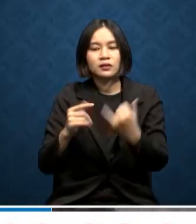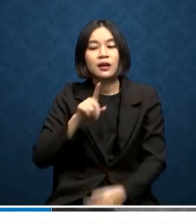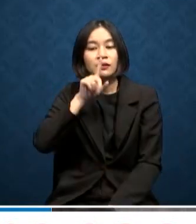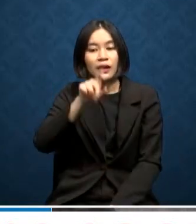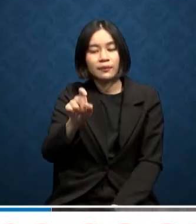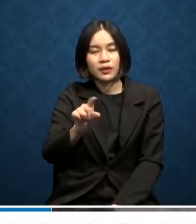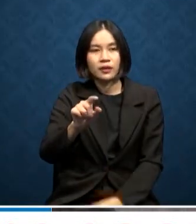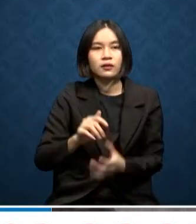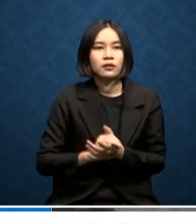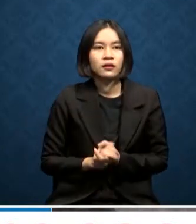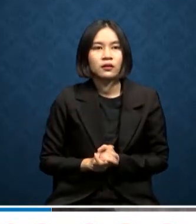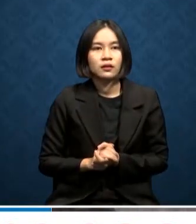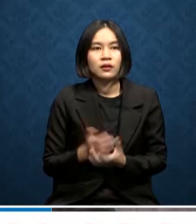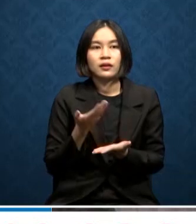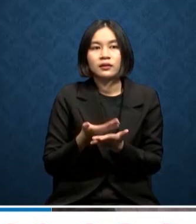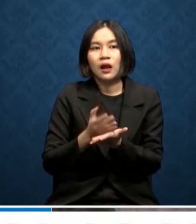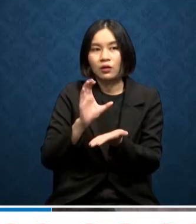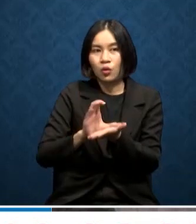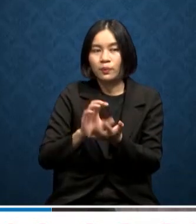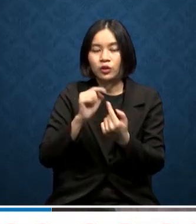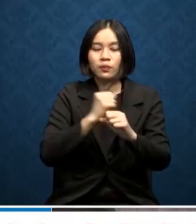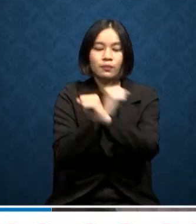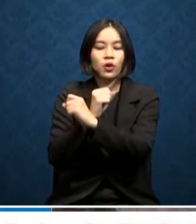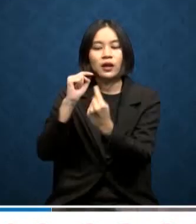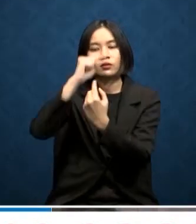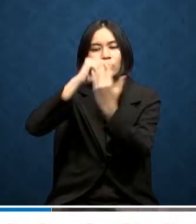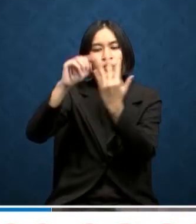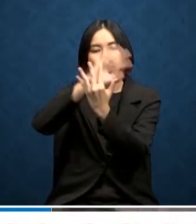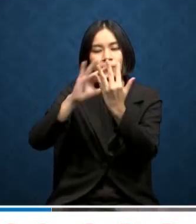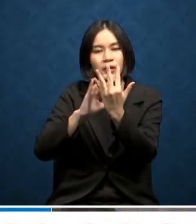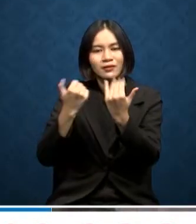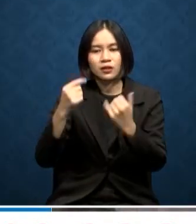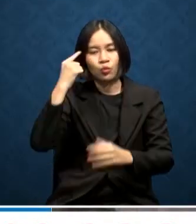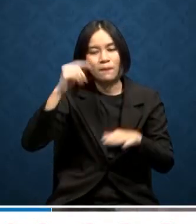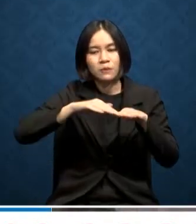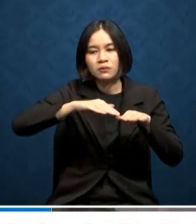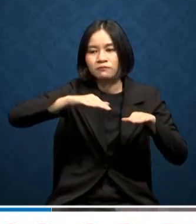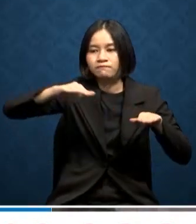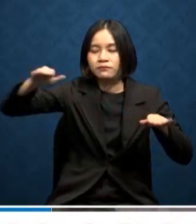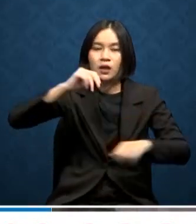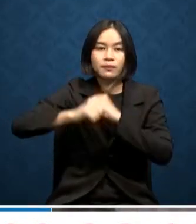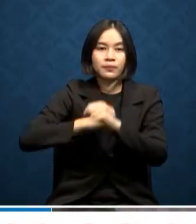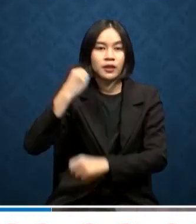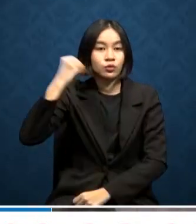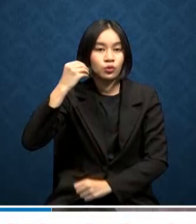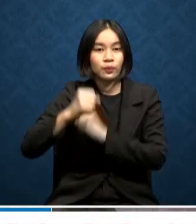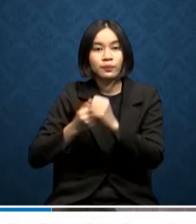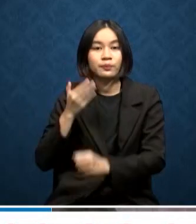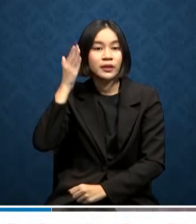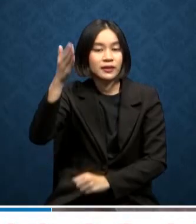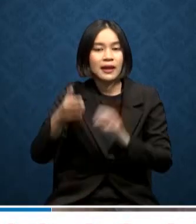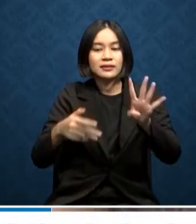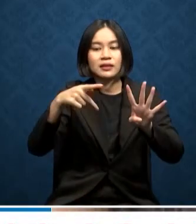ที่ว่างบป้องกันประเทศเราจะเห็นว่าแนวโน้มก็จะเพิ่มขึ้นทุกปีนะครับปีหน้าก็ 4,000 ล้